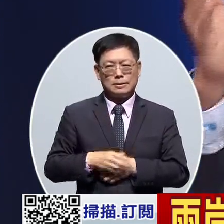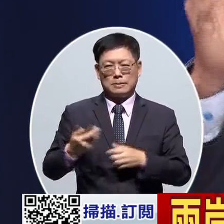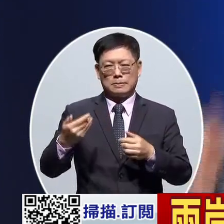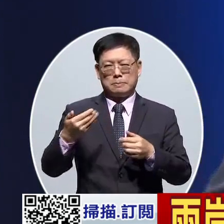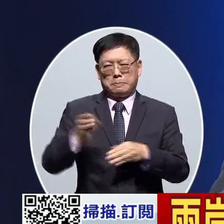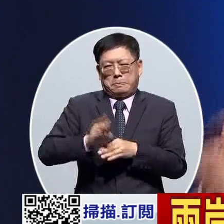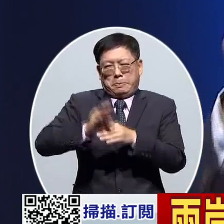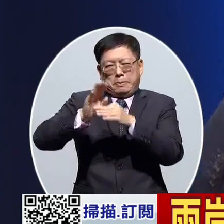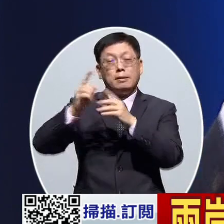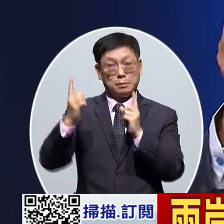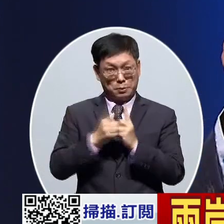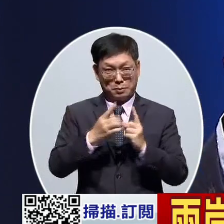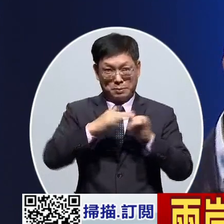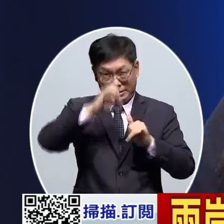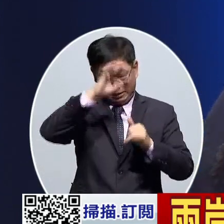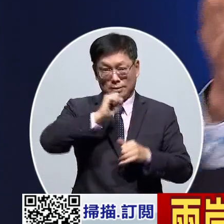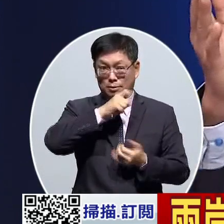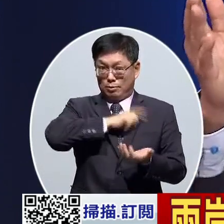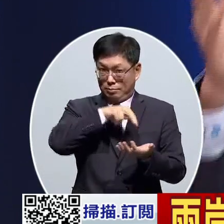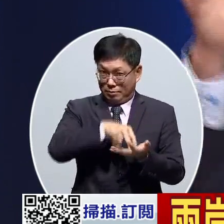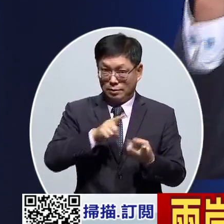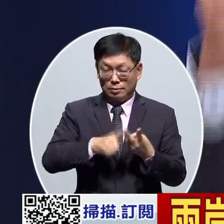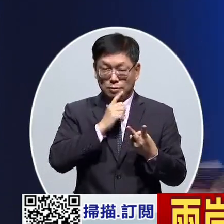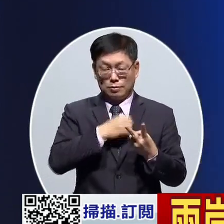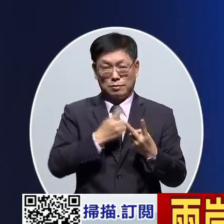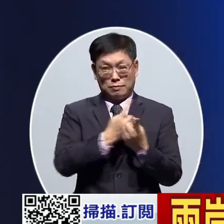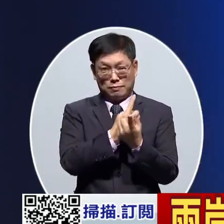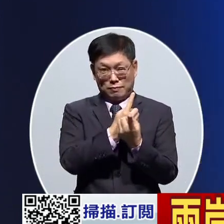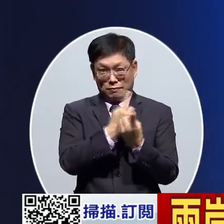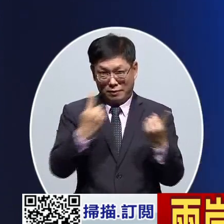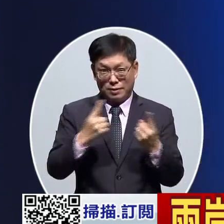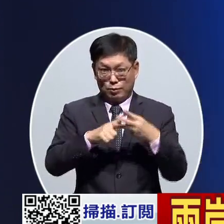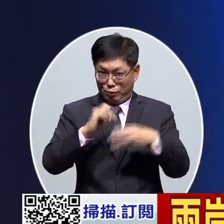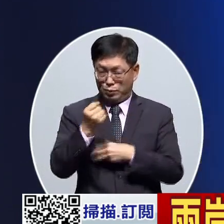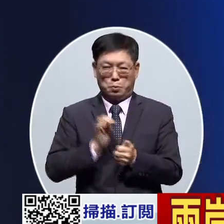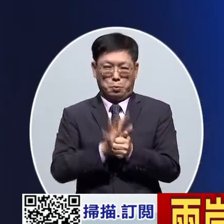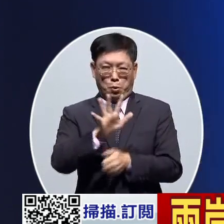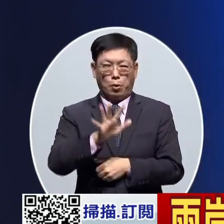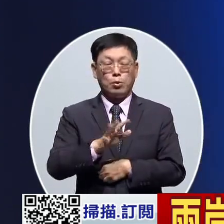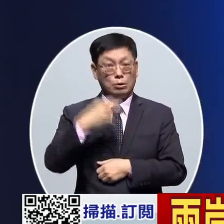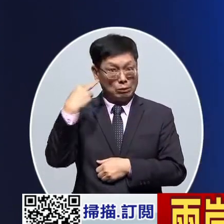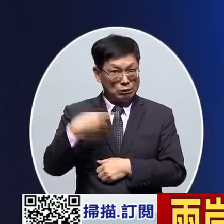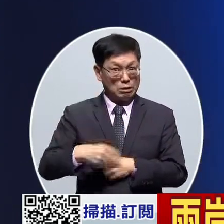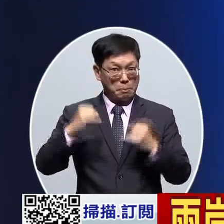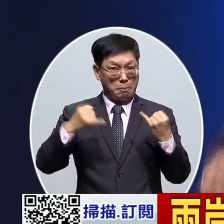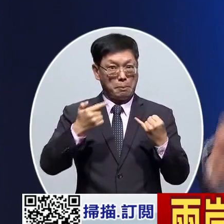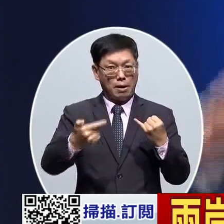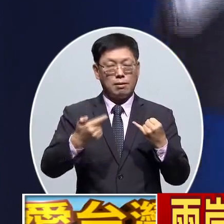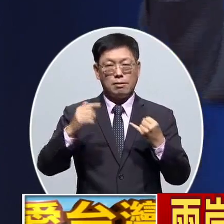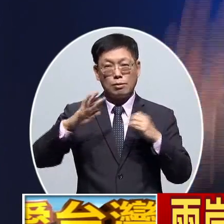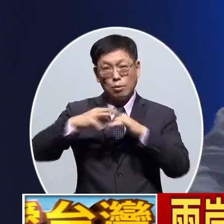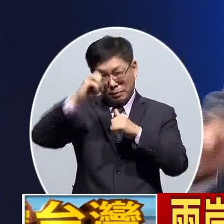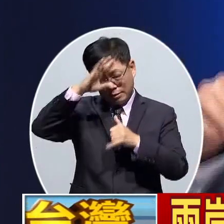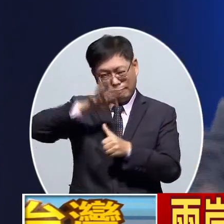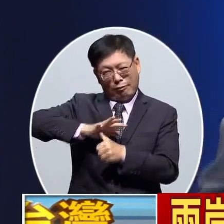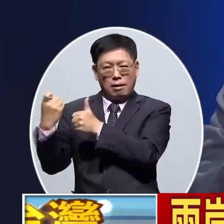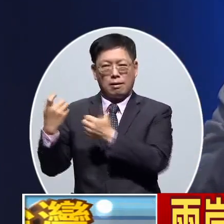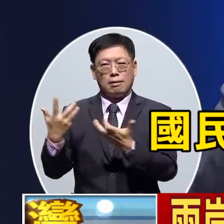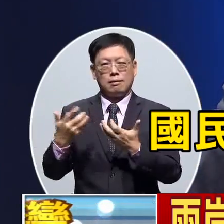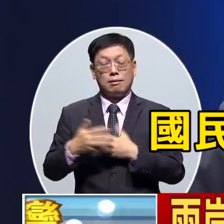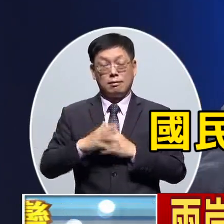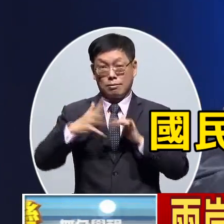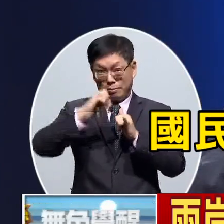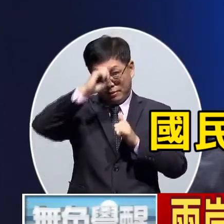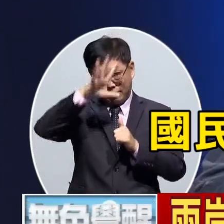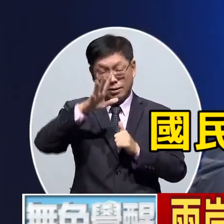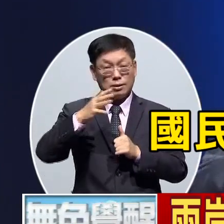敌对越深，对民进党的台独或者分离主义越有利。再加上什么？越敌对的话呢，国民党就被压在地上踩。国